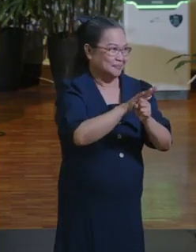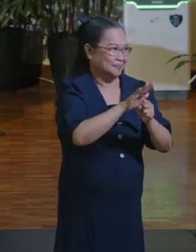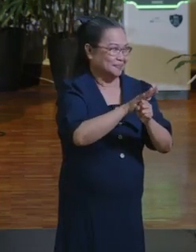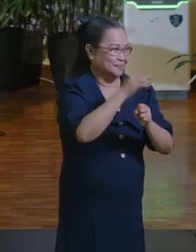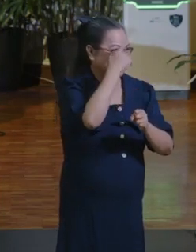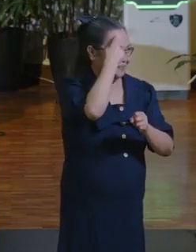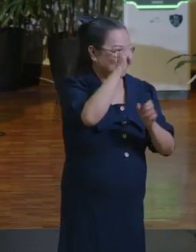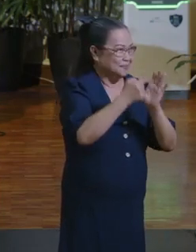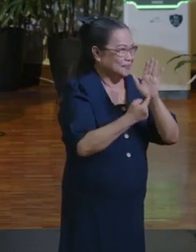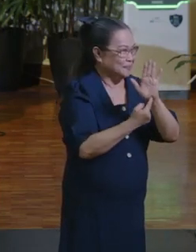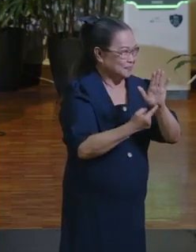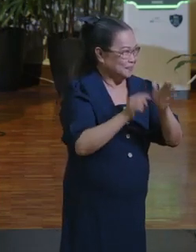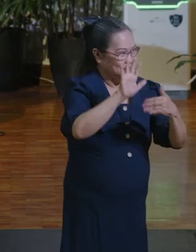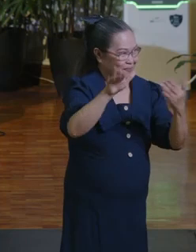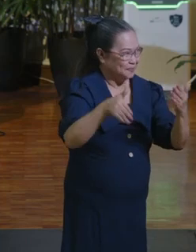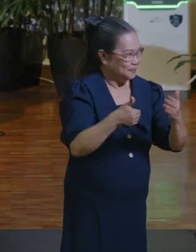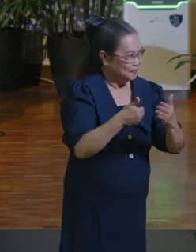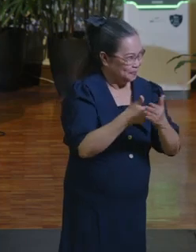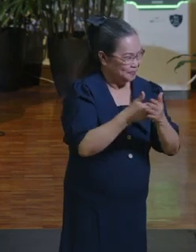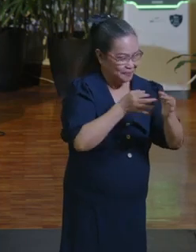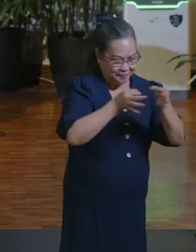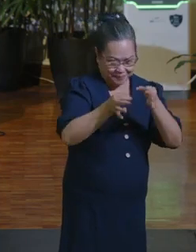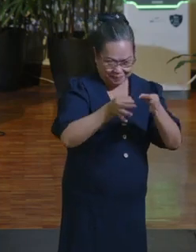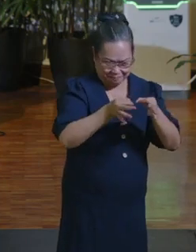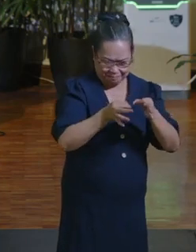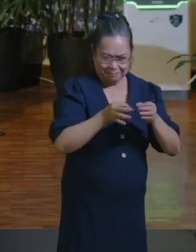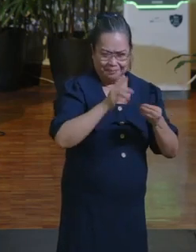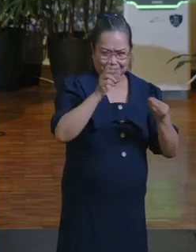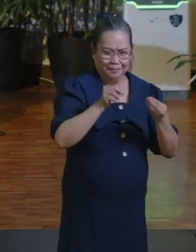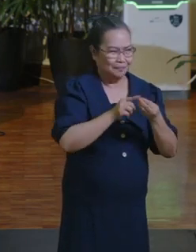para maipakita yung buong ibig sabihin ng salitang yon.